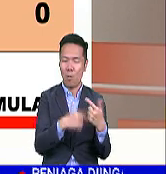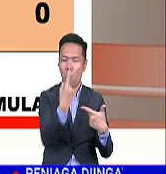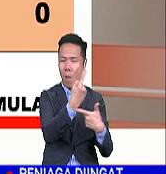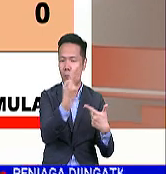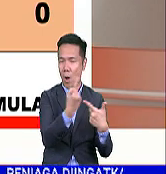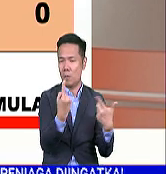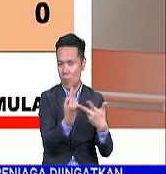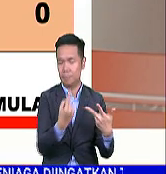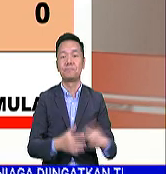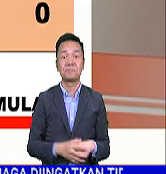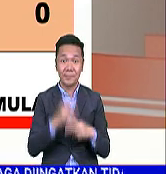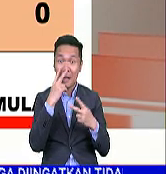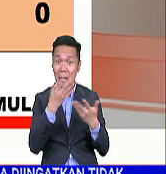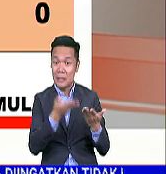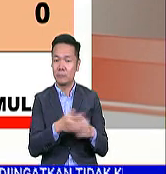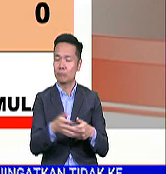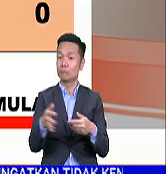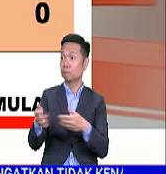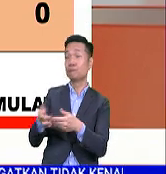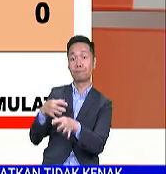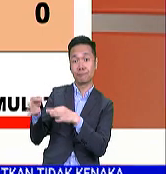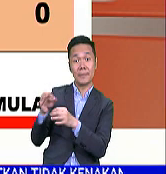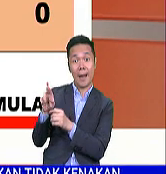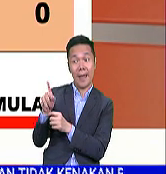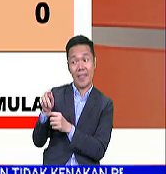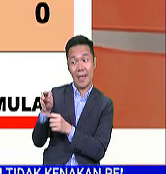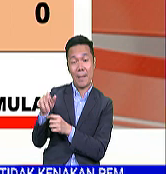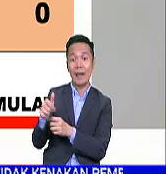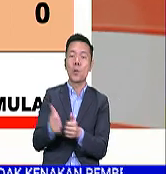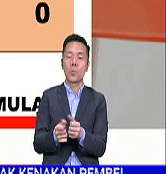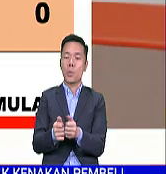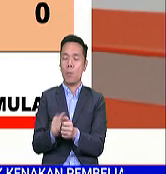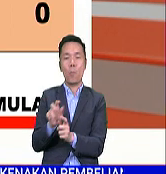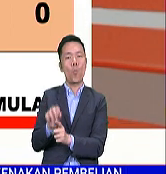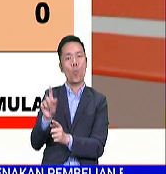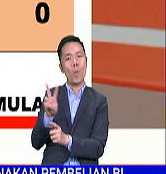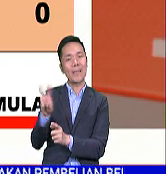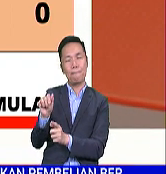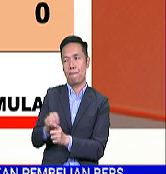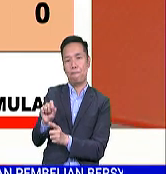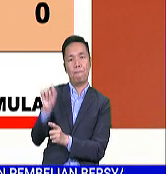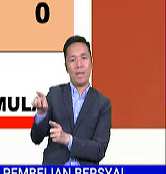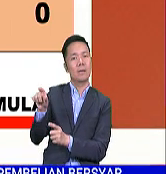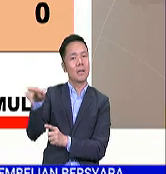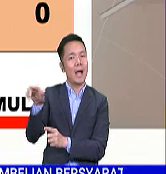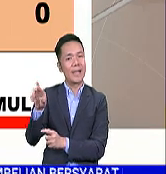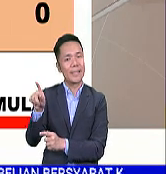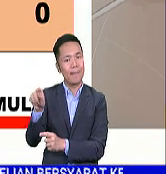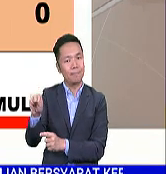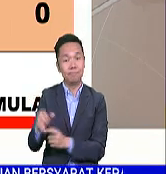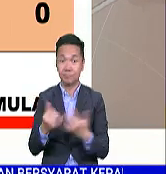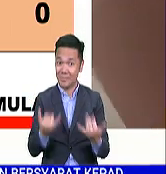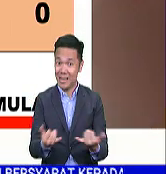Datuk Khairuddin memberitahu demikian kepada RTM menerusi aplikasi WhatsApp hari ini. Selain itu, beliau menyatakan setakat